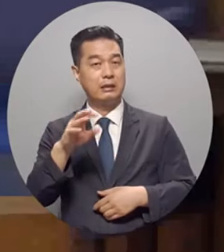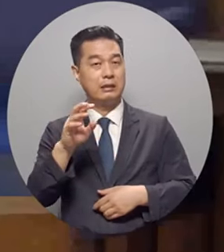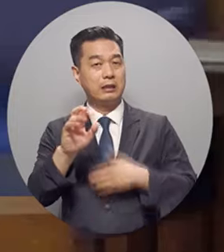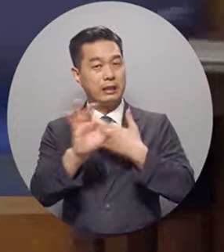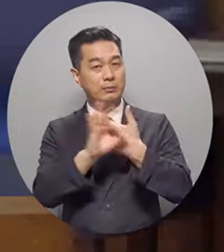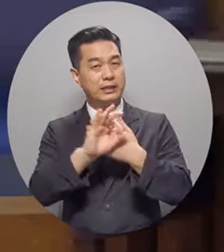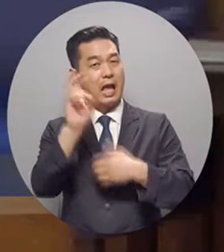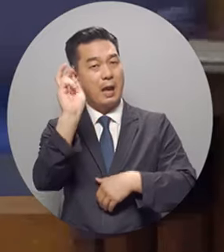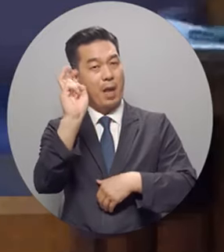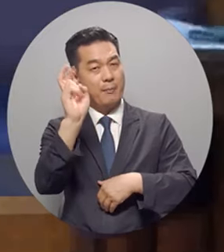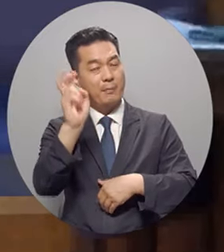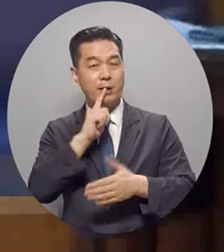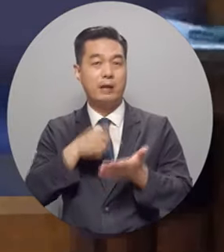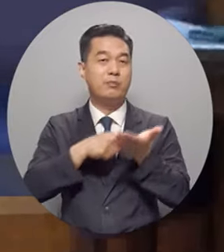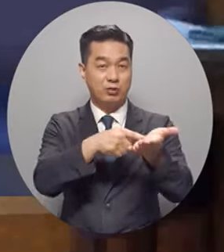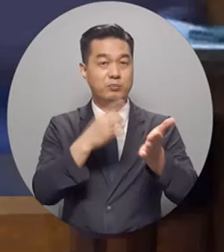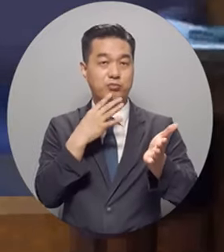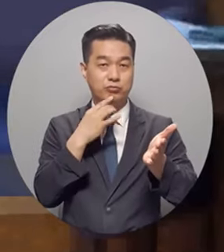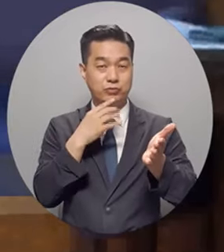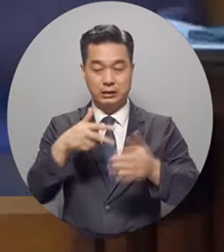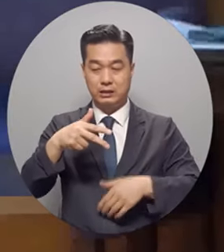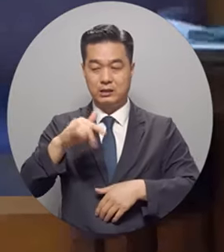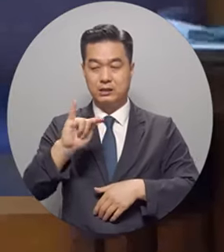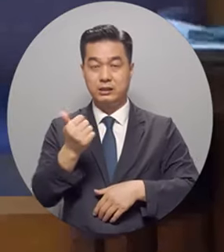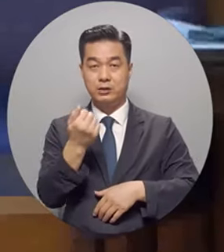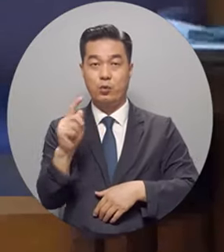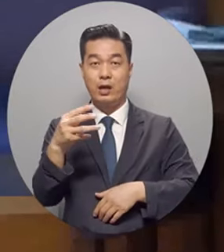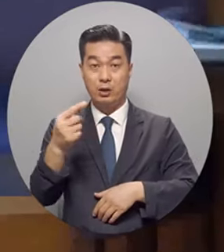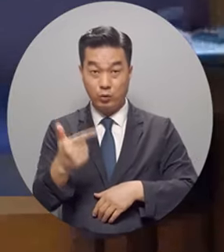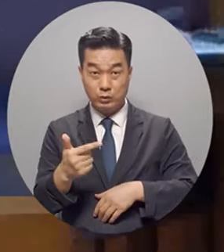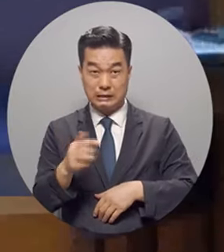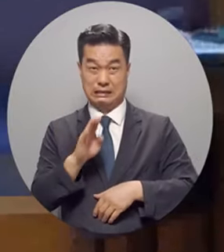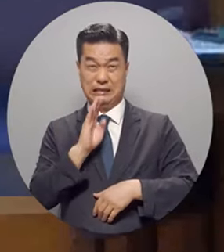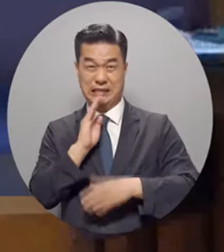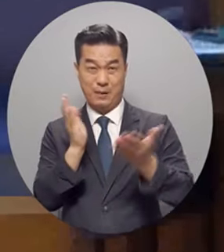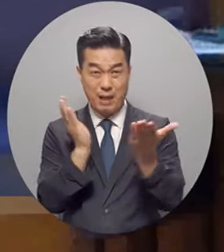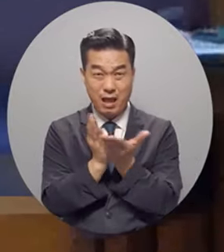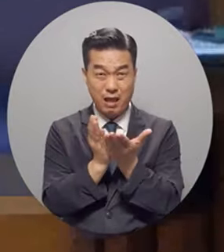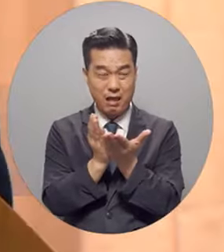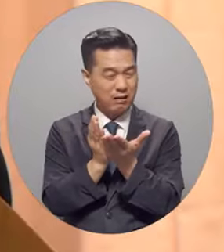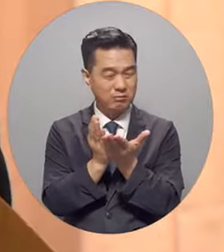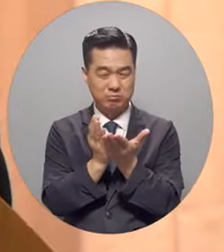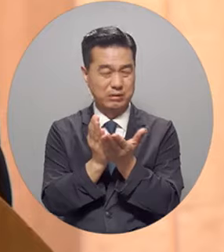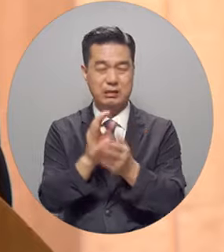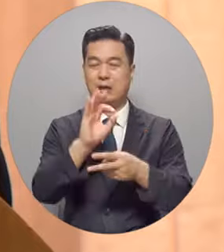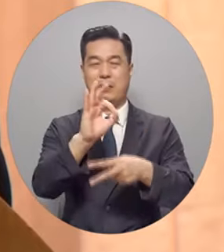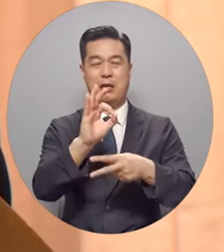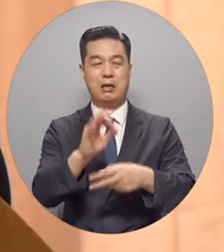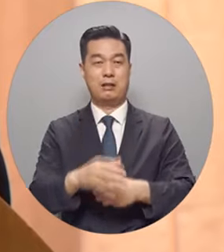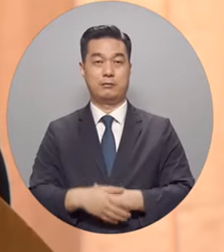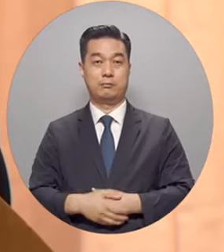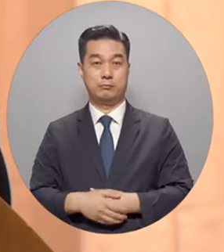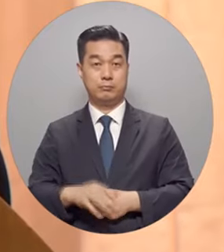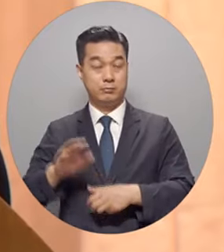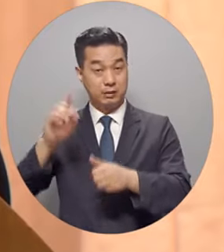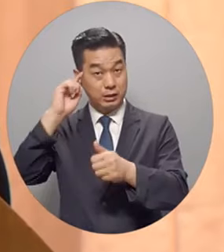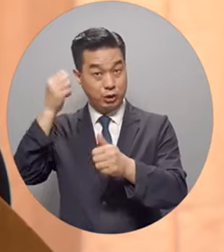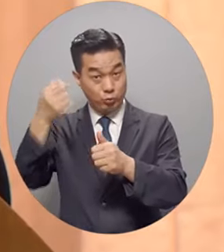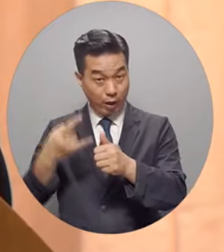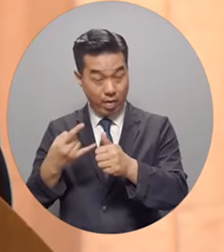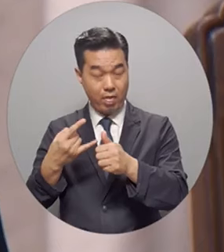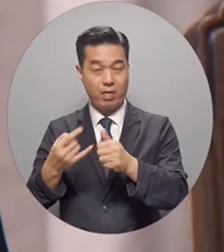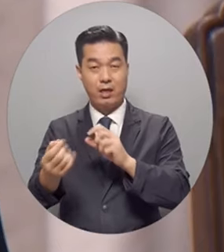가설에 불과 겁니다 진화론의 가능성이라고 하는 것은 영입니다 청문회를 앞두고 낸 서면